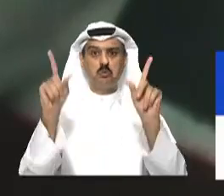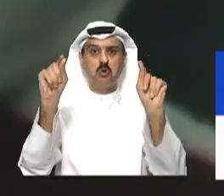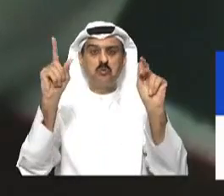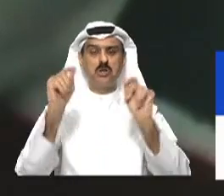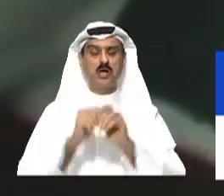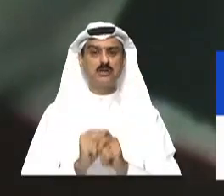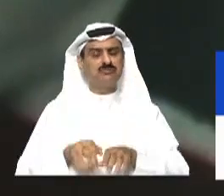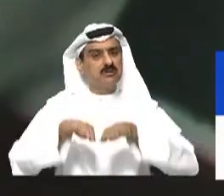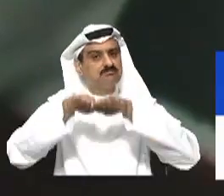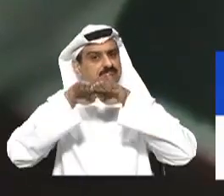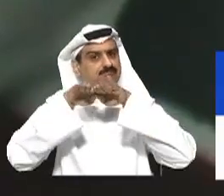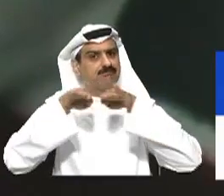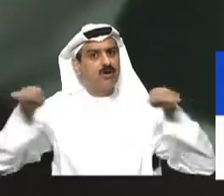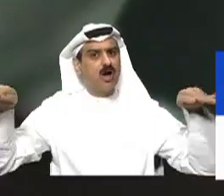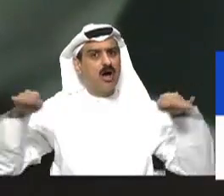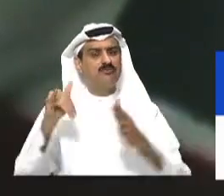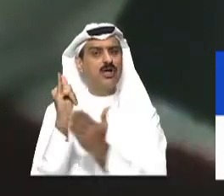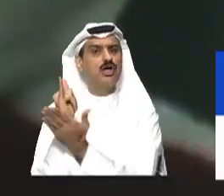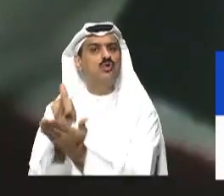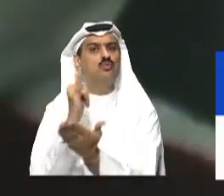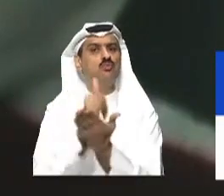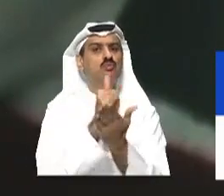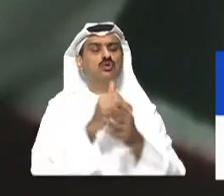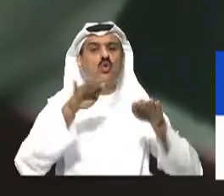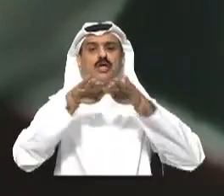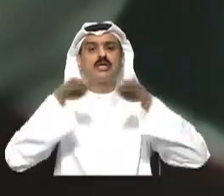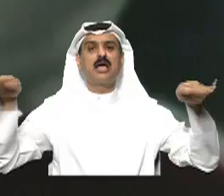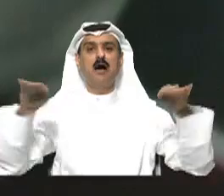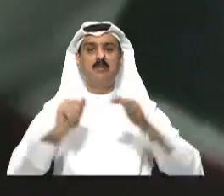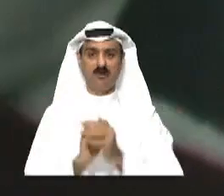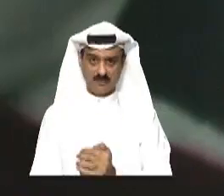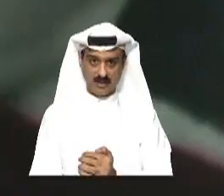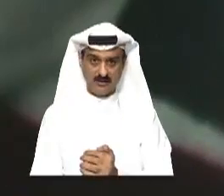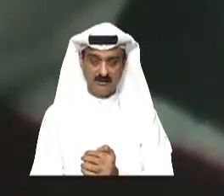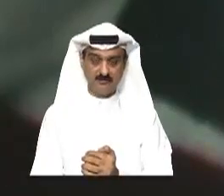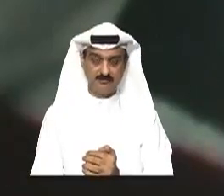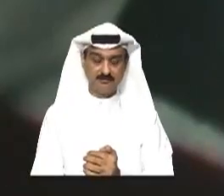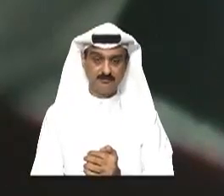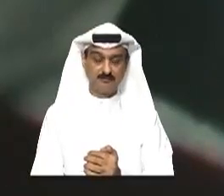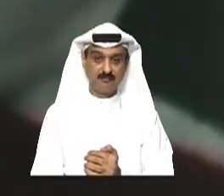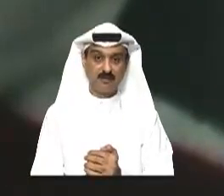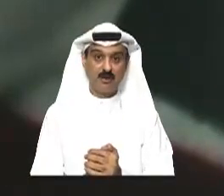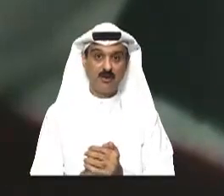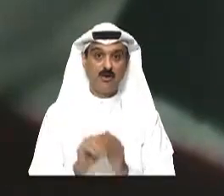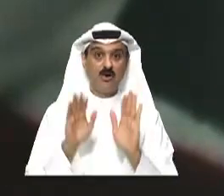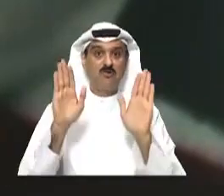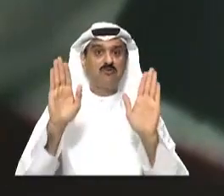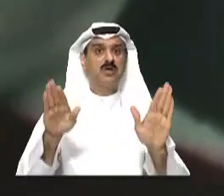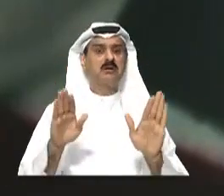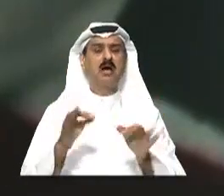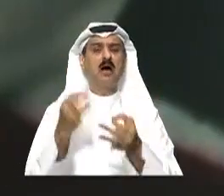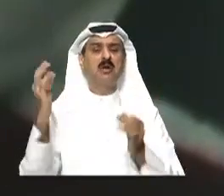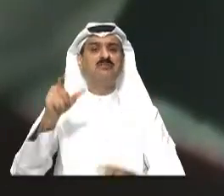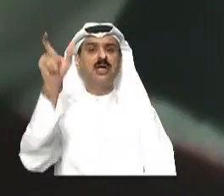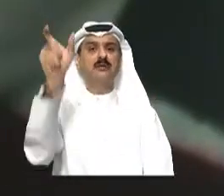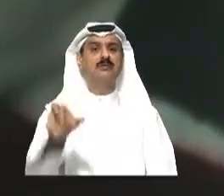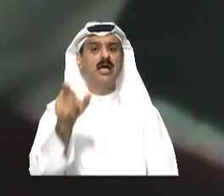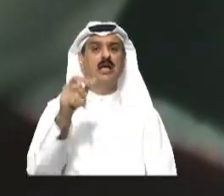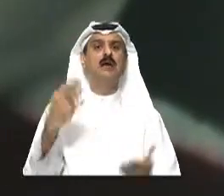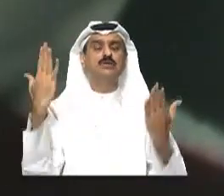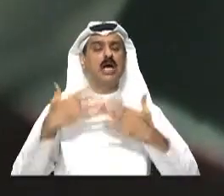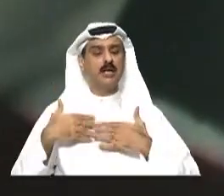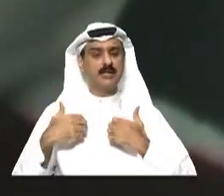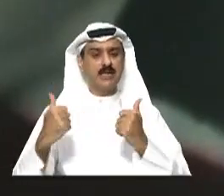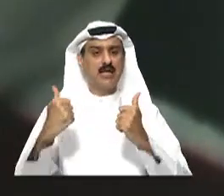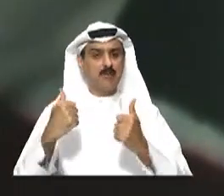كان على قدر المسؤولية صحيح. والجميع بمستوى واحد، وبالتالي ياسر الشهراني يسافر لألمانيا إن شاء الله يرجع سالم،